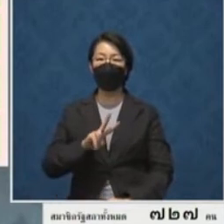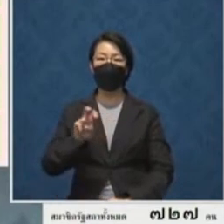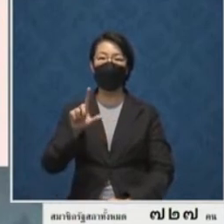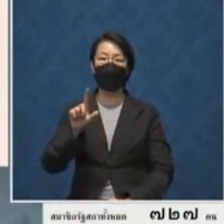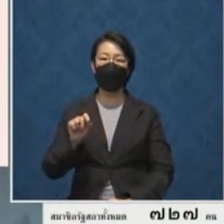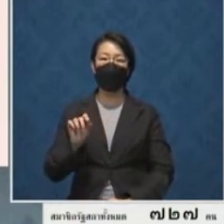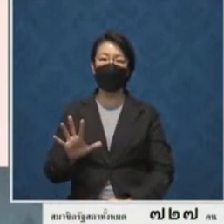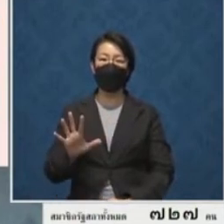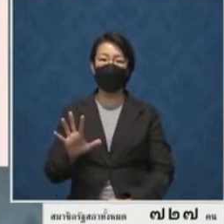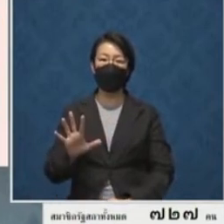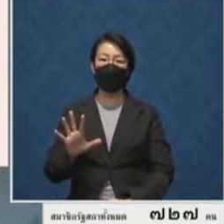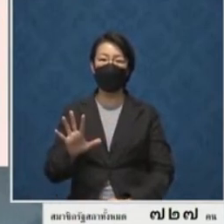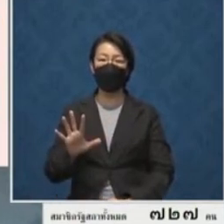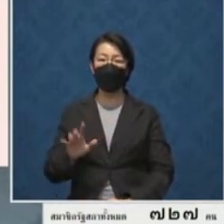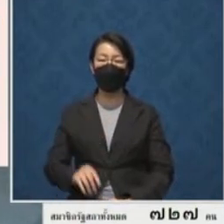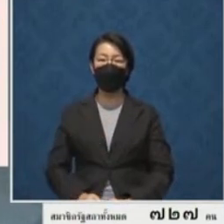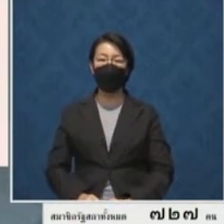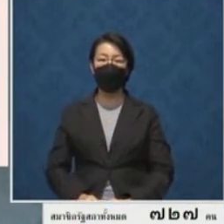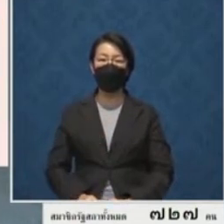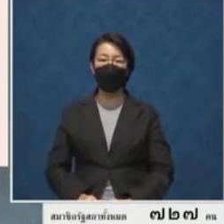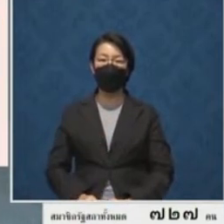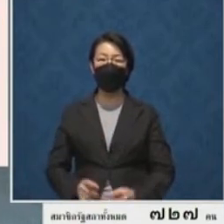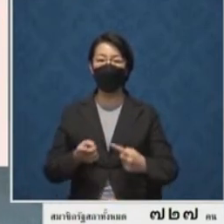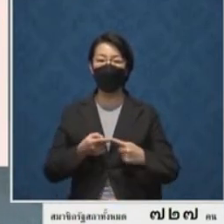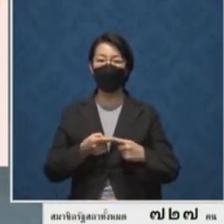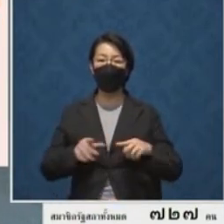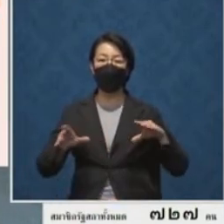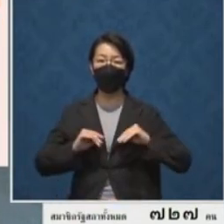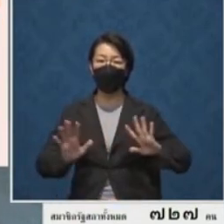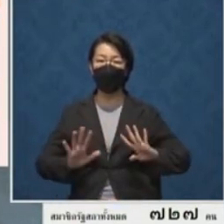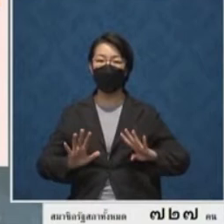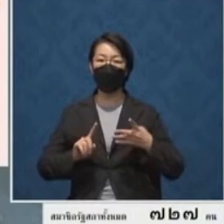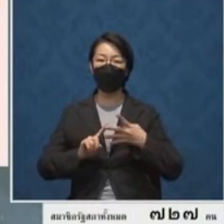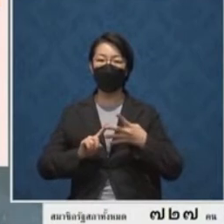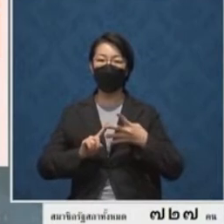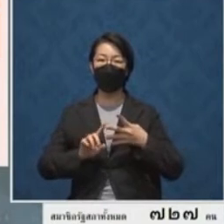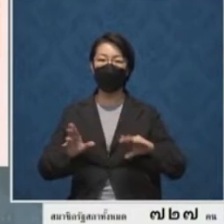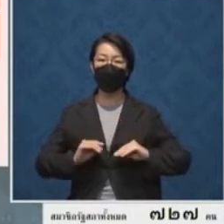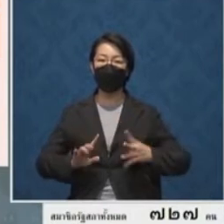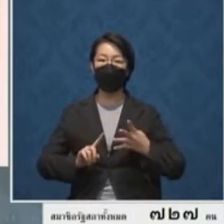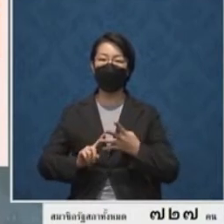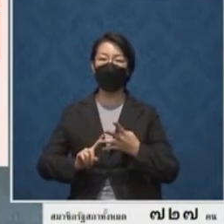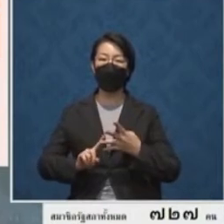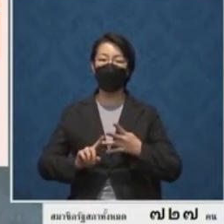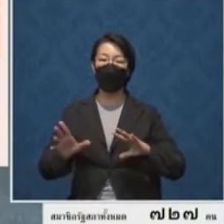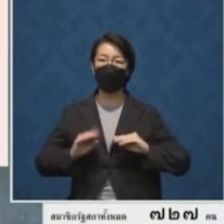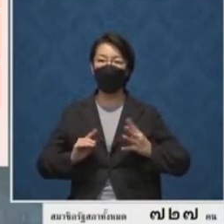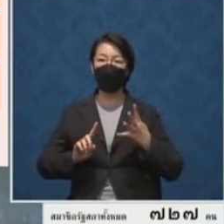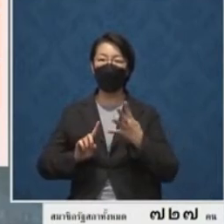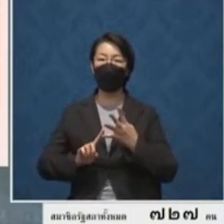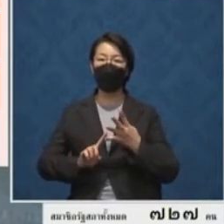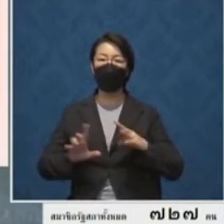น 1ไม่รับหลักการ2ไม่รับหลักการ3ไม่รับหลักการ4ไม่รับหลัก